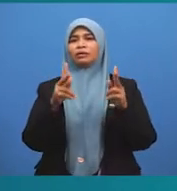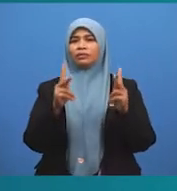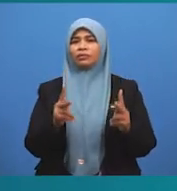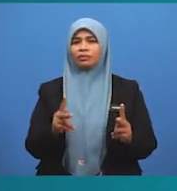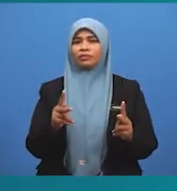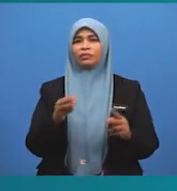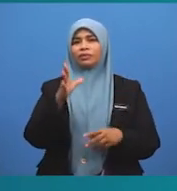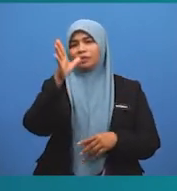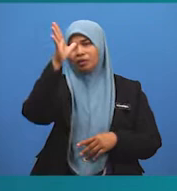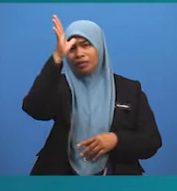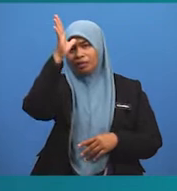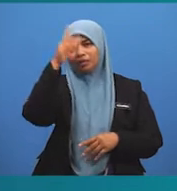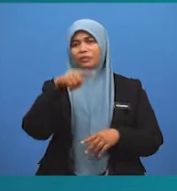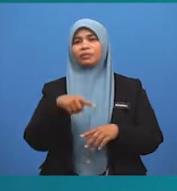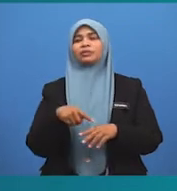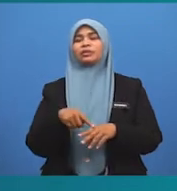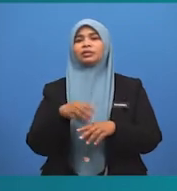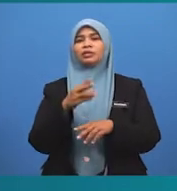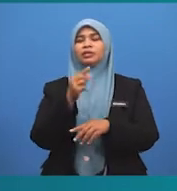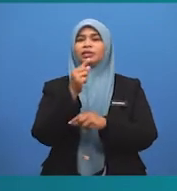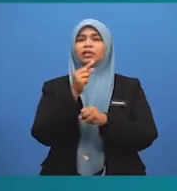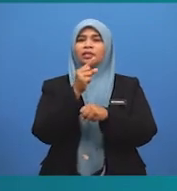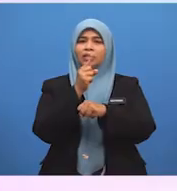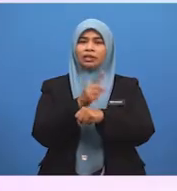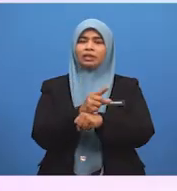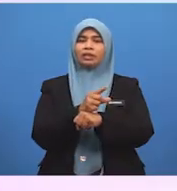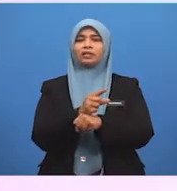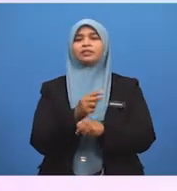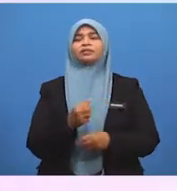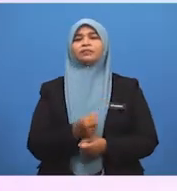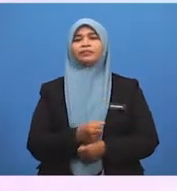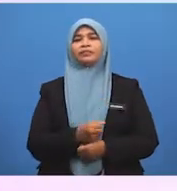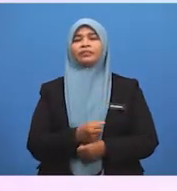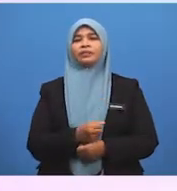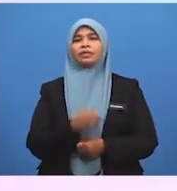Melvin di Gereja Taman Sri Murni. Soalannya,